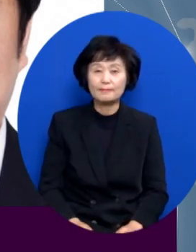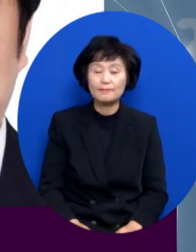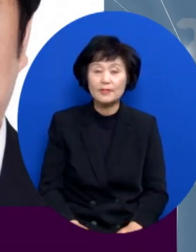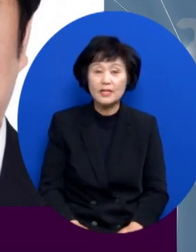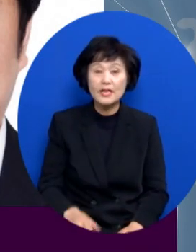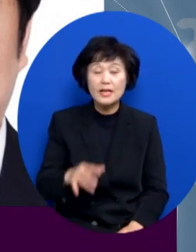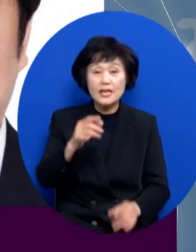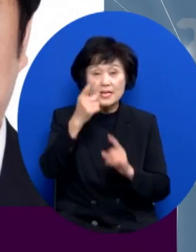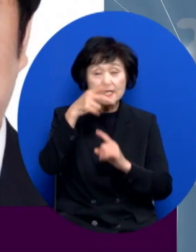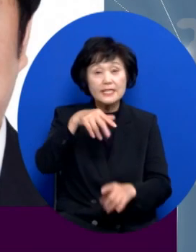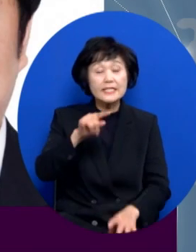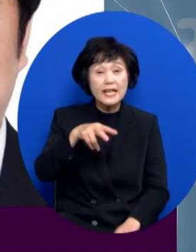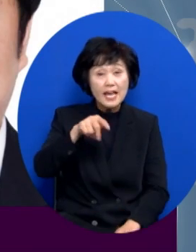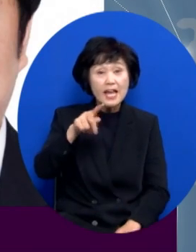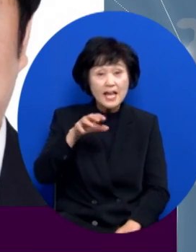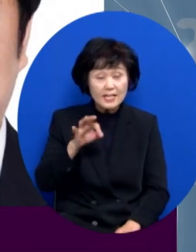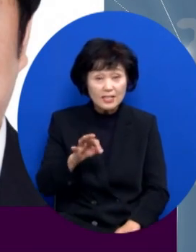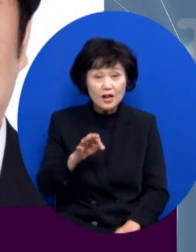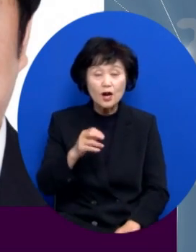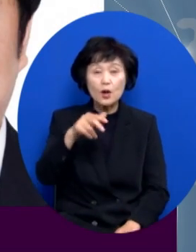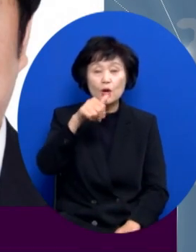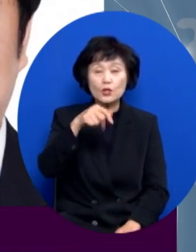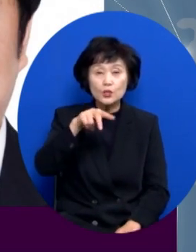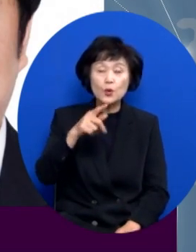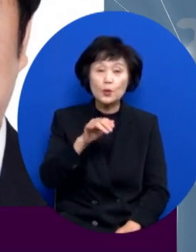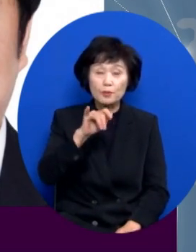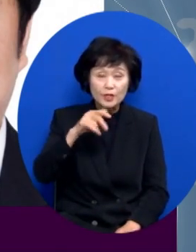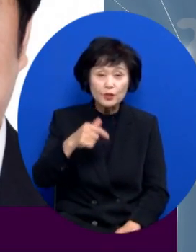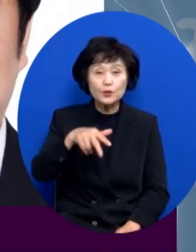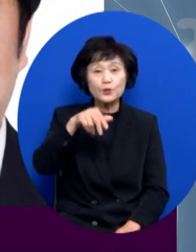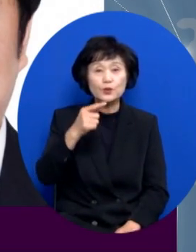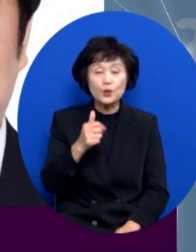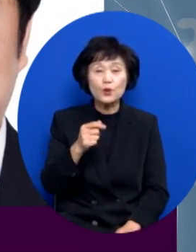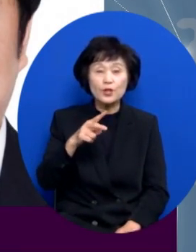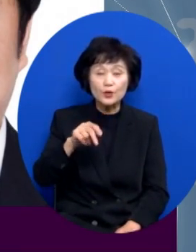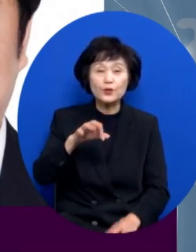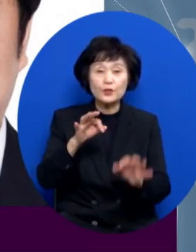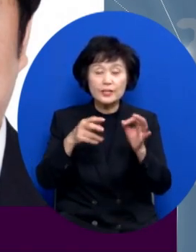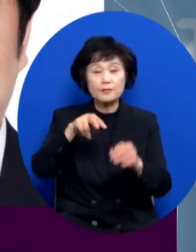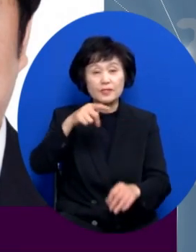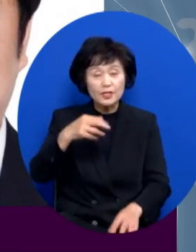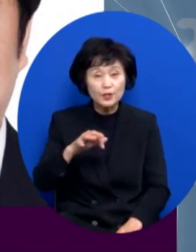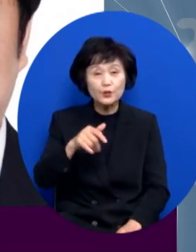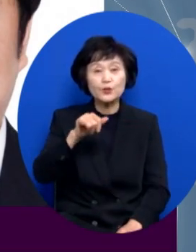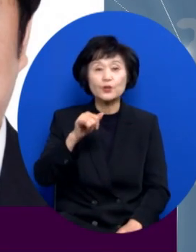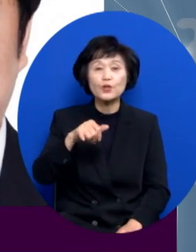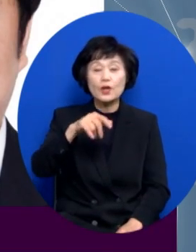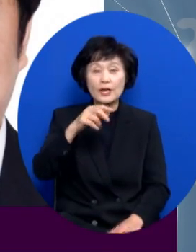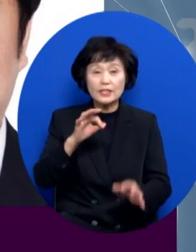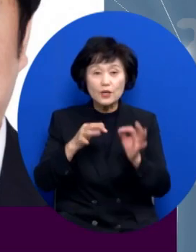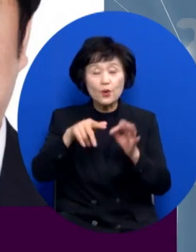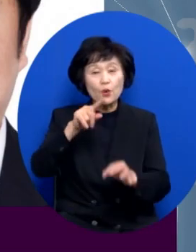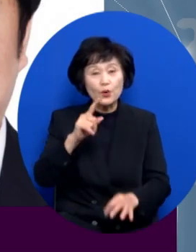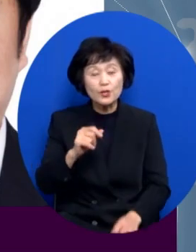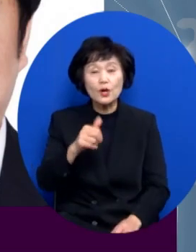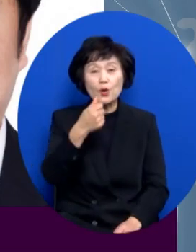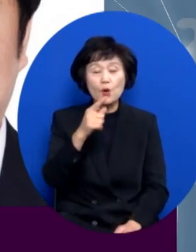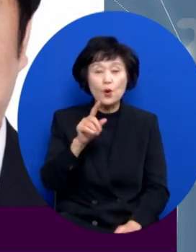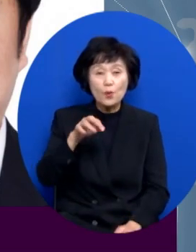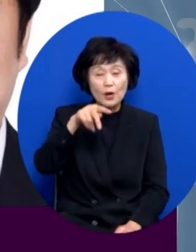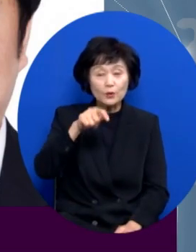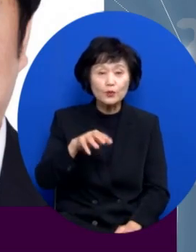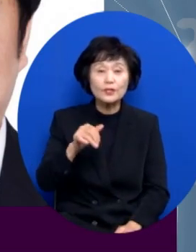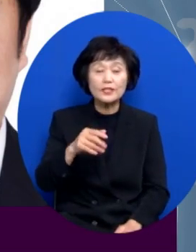이재성 선수를 비롯해서 송민규 조현우 김승규 김진수 정우영 황의조